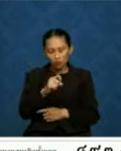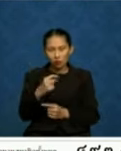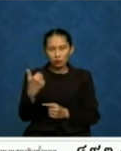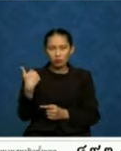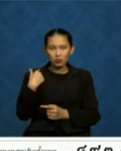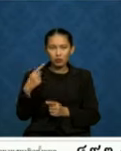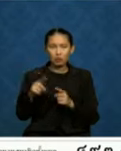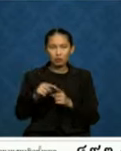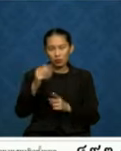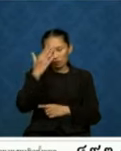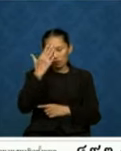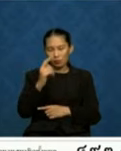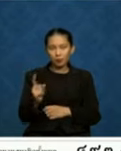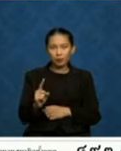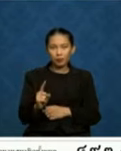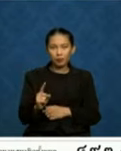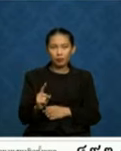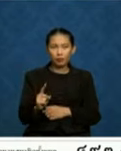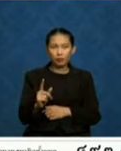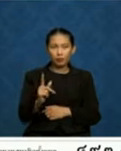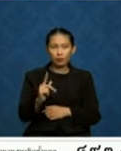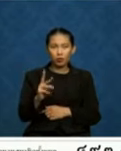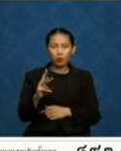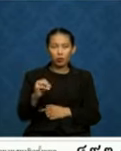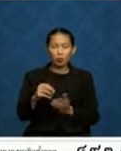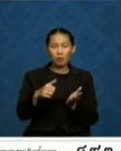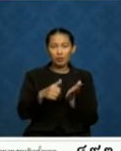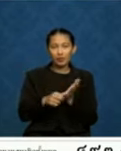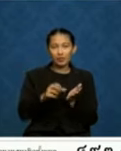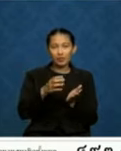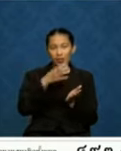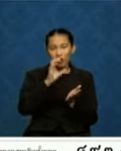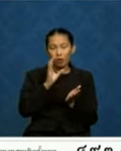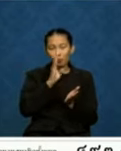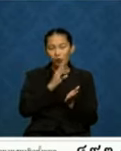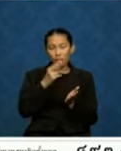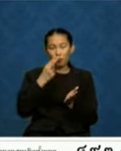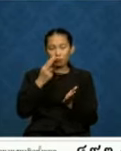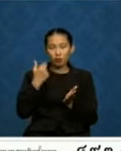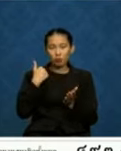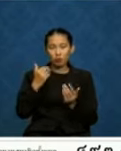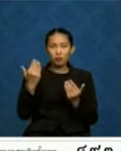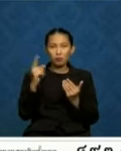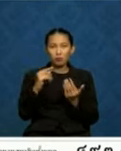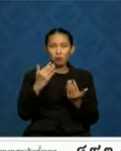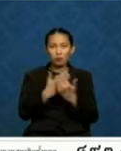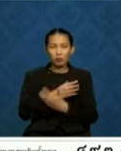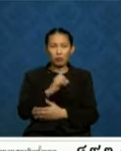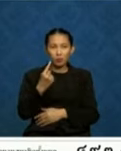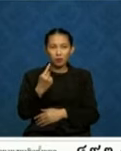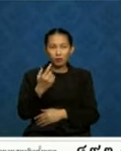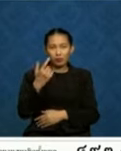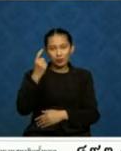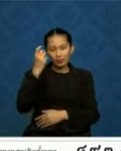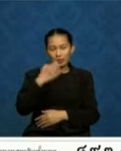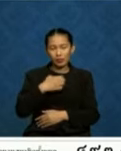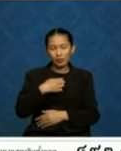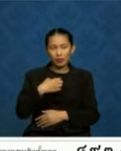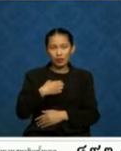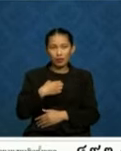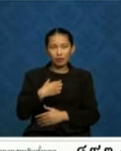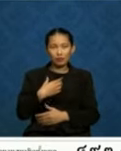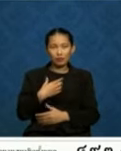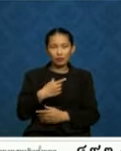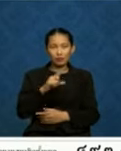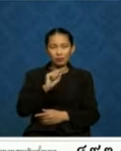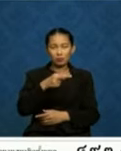ไปเพื่อที่ให้กรมสรรพสามิตนะครับเข้าไปปรับปรุงอยากให้จำนวนที่